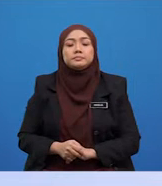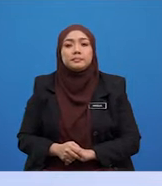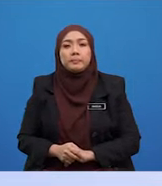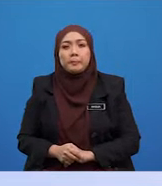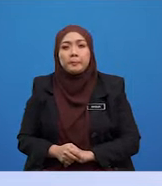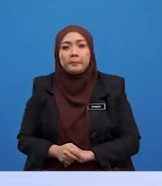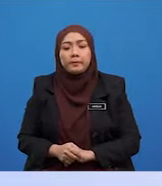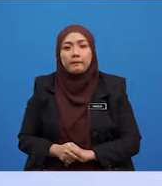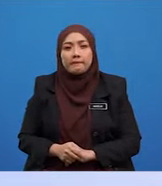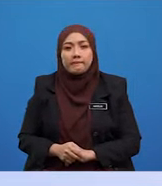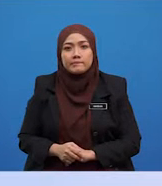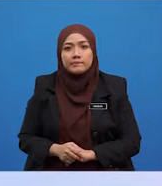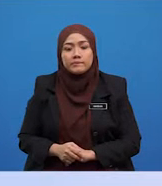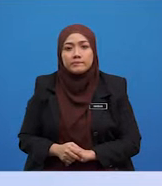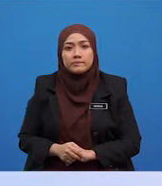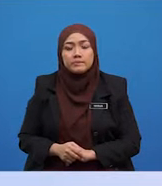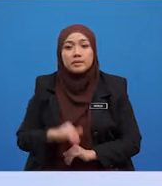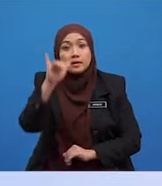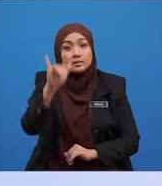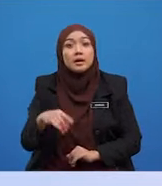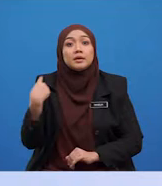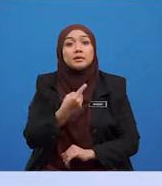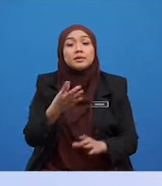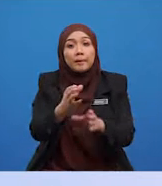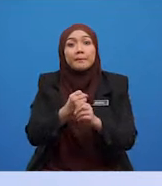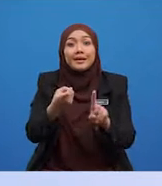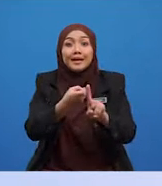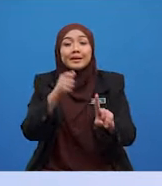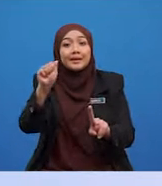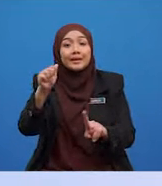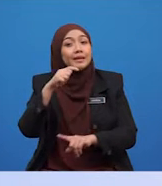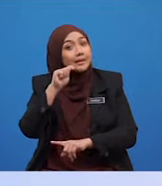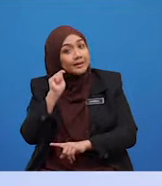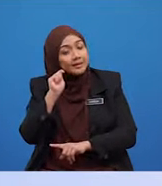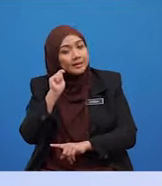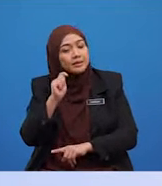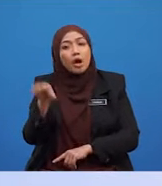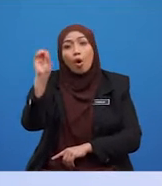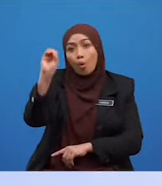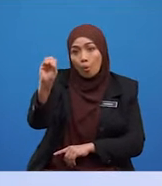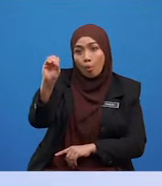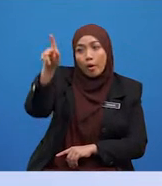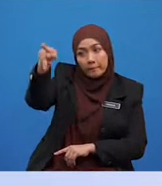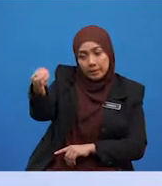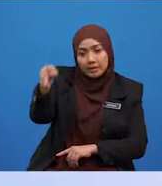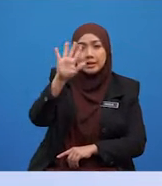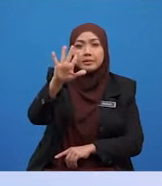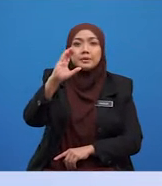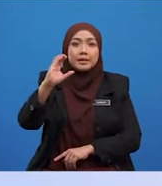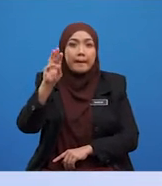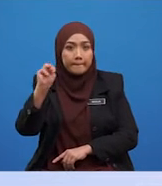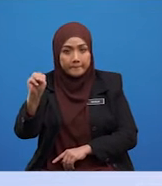yang kita perolehi dari jawapan A, manakala OP ialah 5